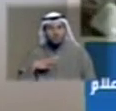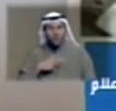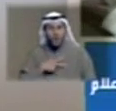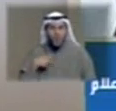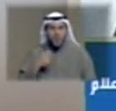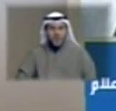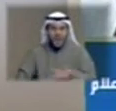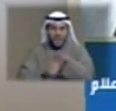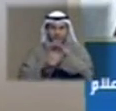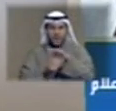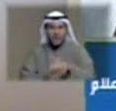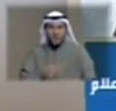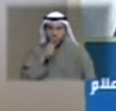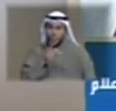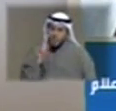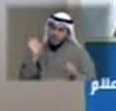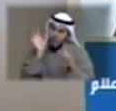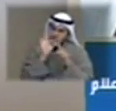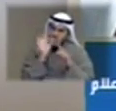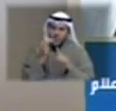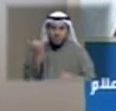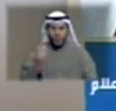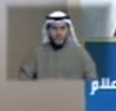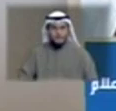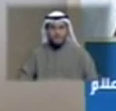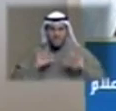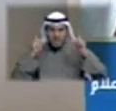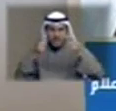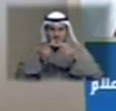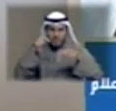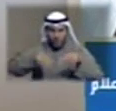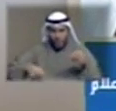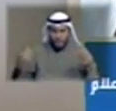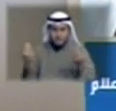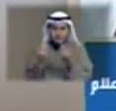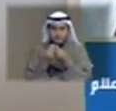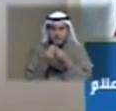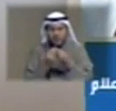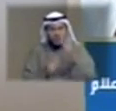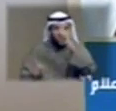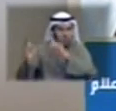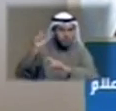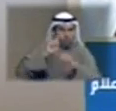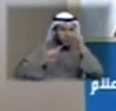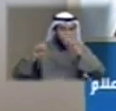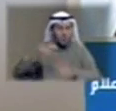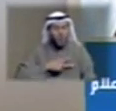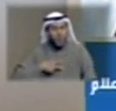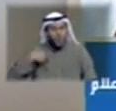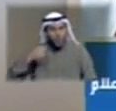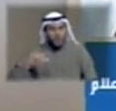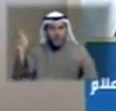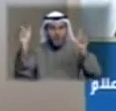الله في التي تصب في هذا الصدد. واجتمعت اللجنة اليوم بمعية معالي وزير